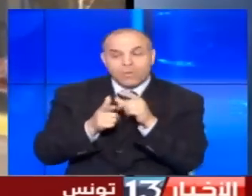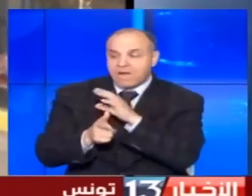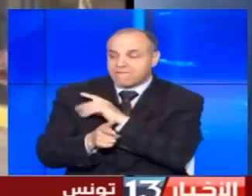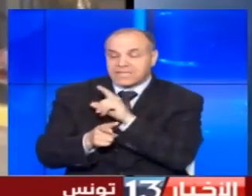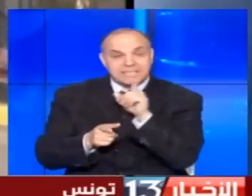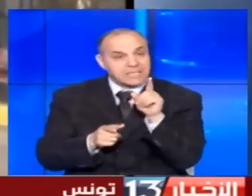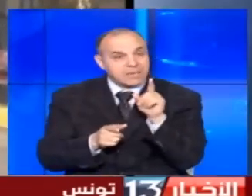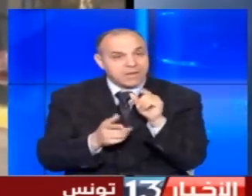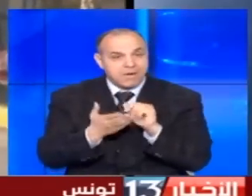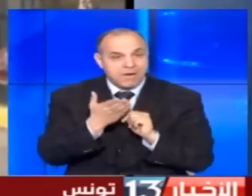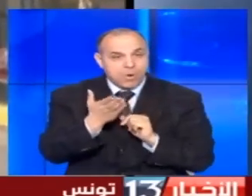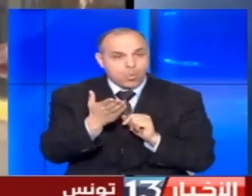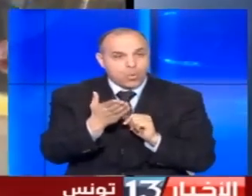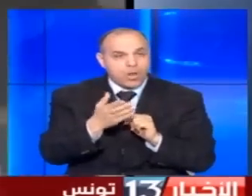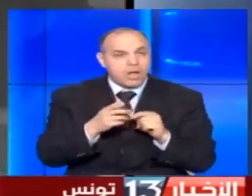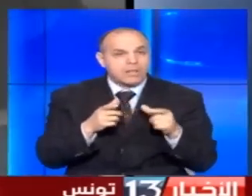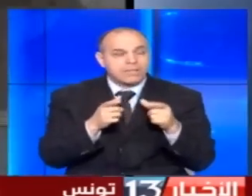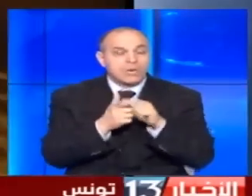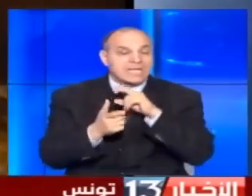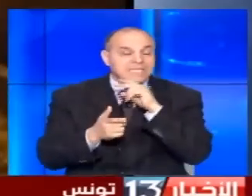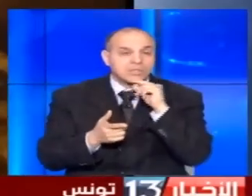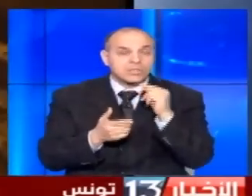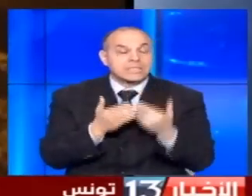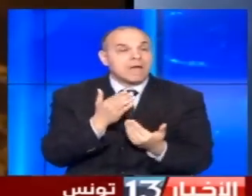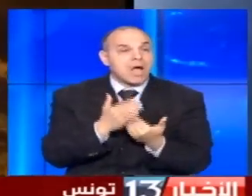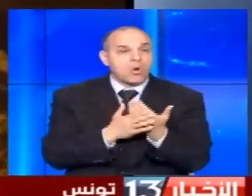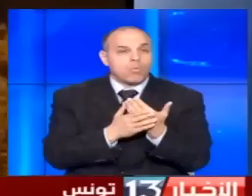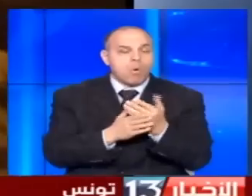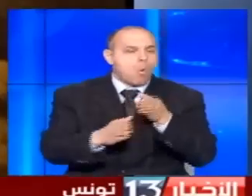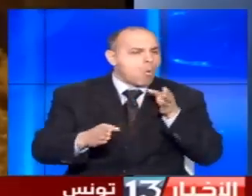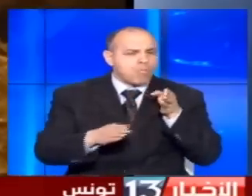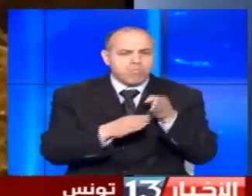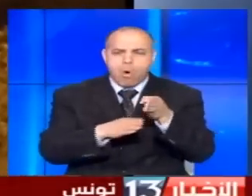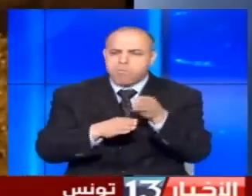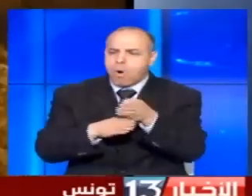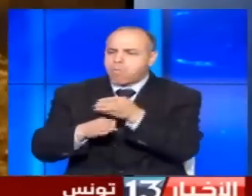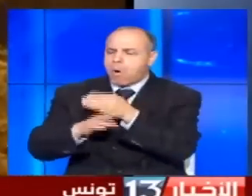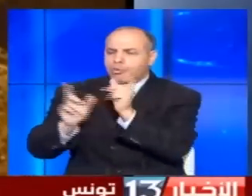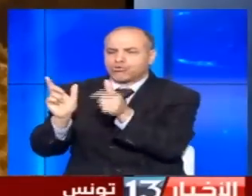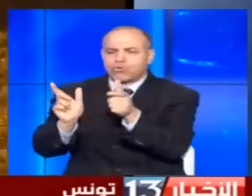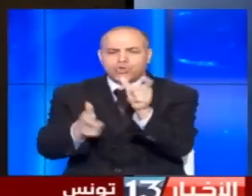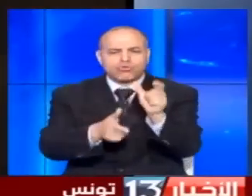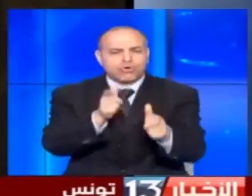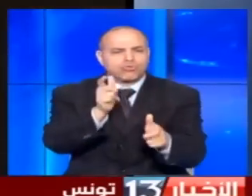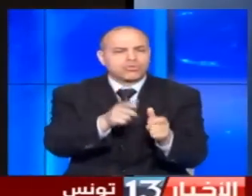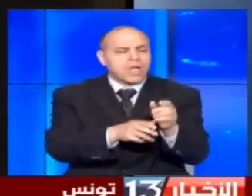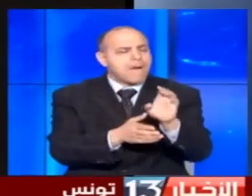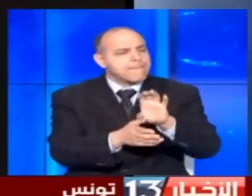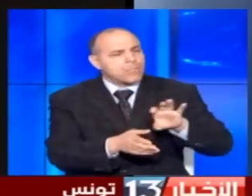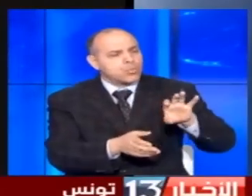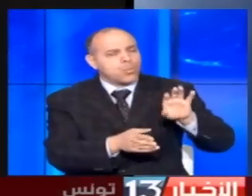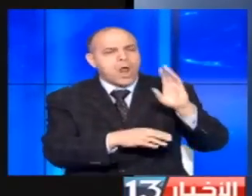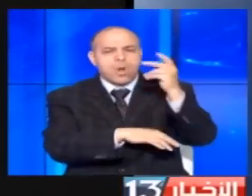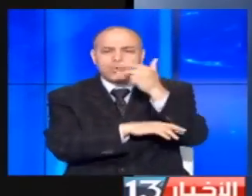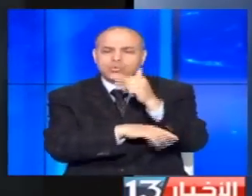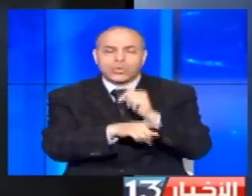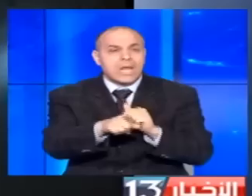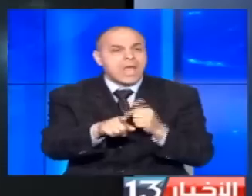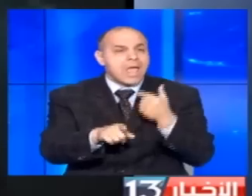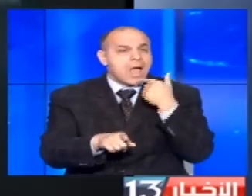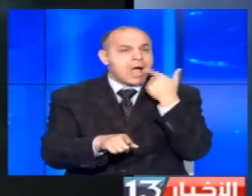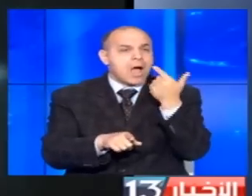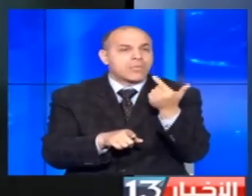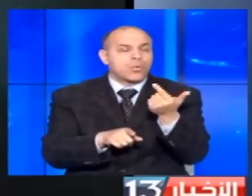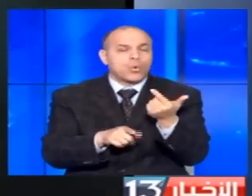الفلسطينيه شنت سلطات الاحتلال فجر اليوم حمله مداهمات واعتقالات في الضفه الغربيه والقد طالت